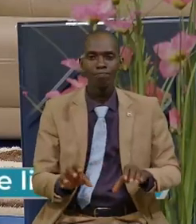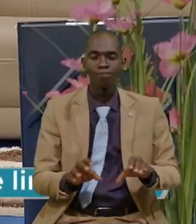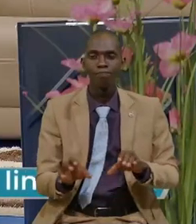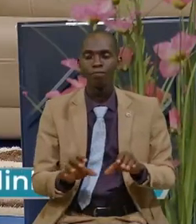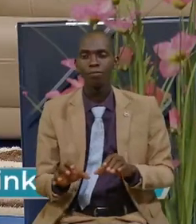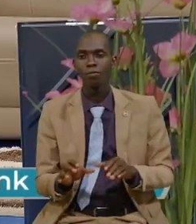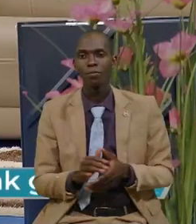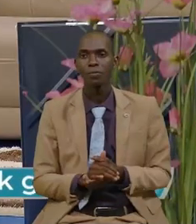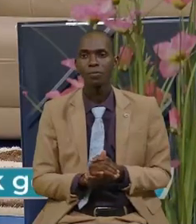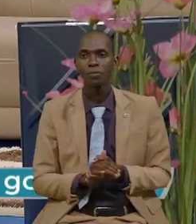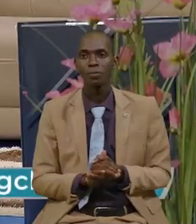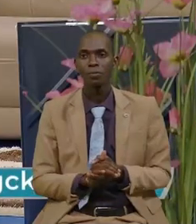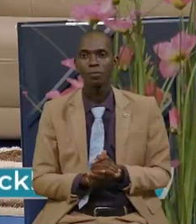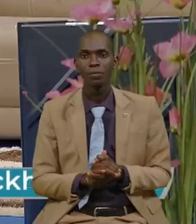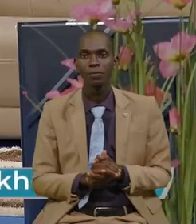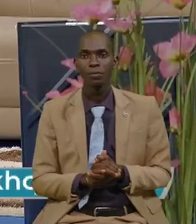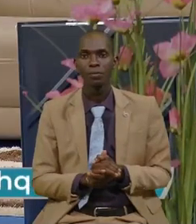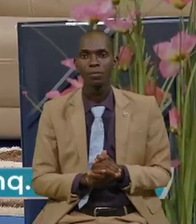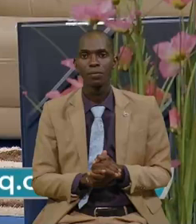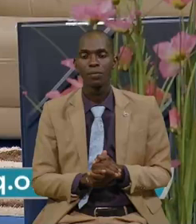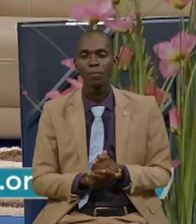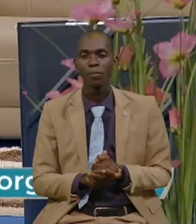conseiller, faisons vite.